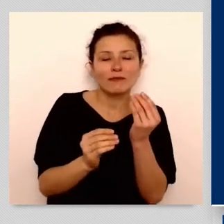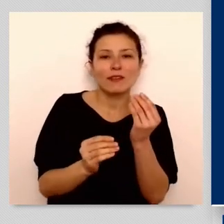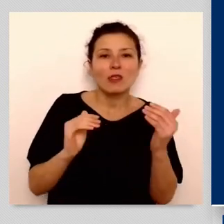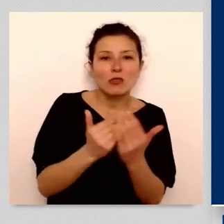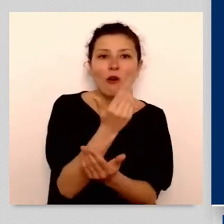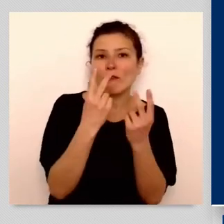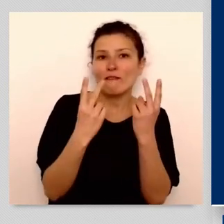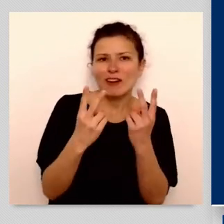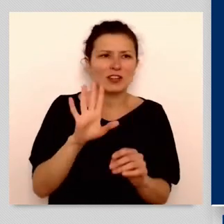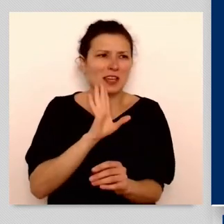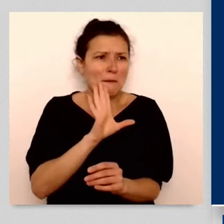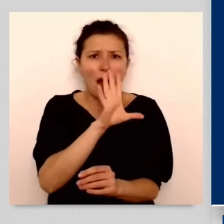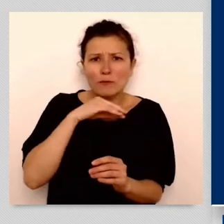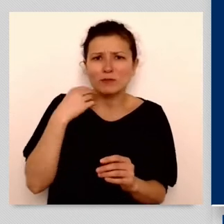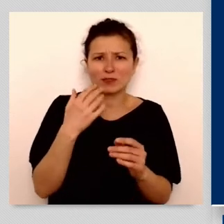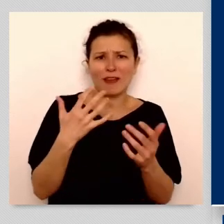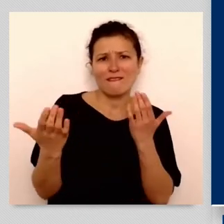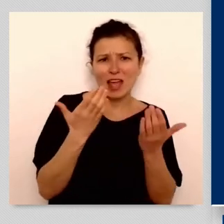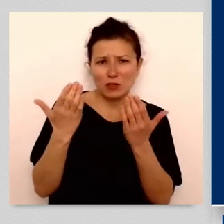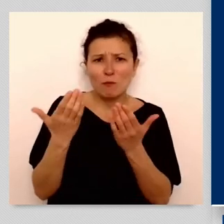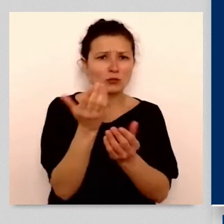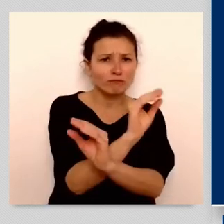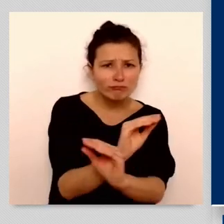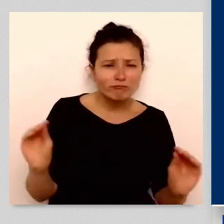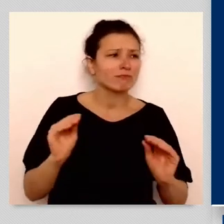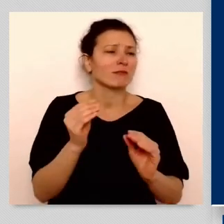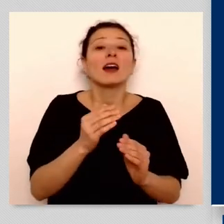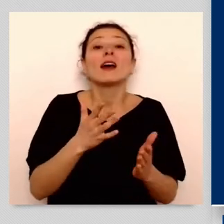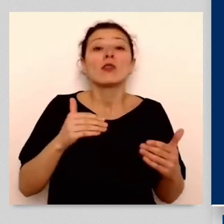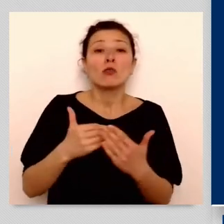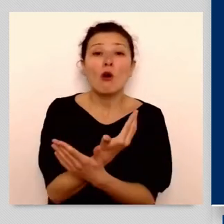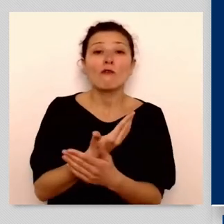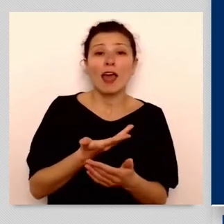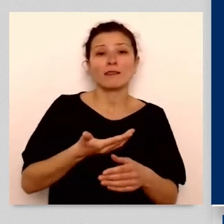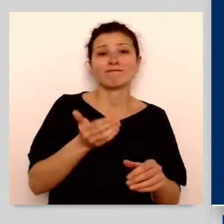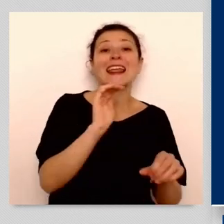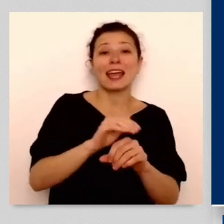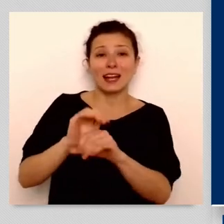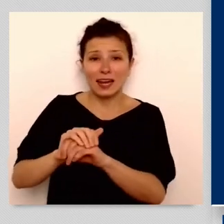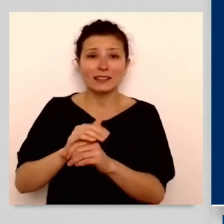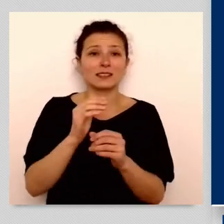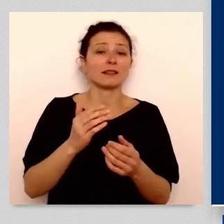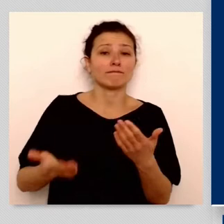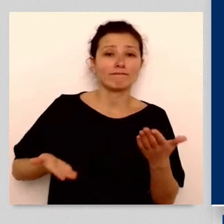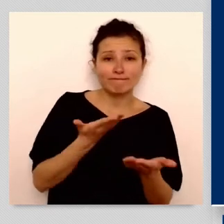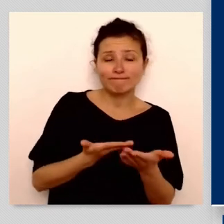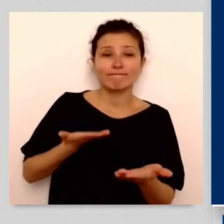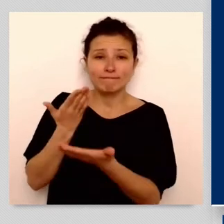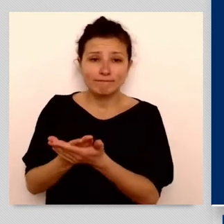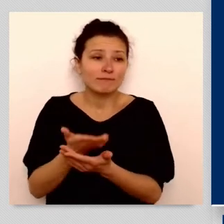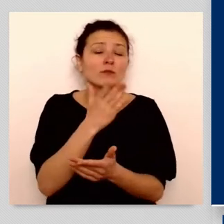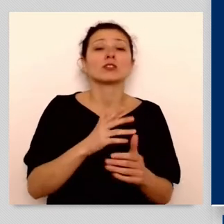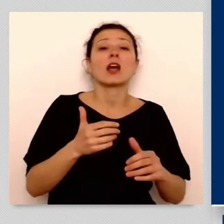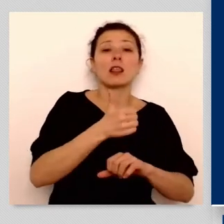chyba optymistyczne wiadomości, kolejne deklaracje podejmowane przez liderów politycznych i przez delegacje, które tam się